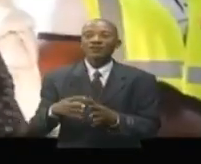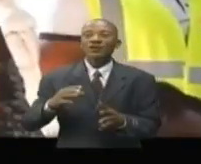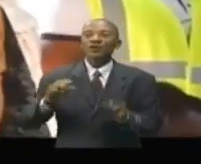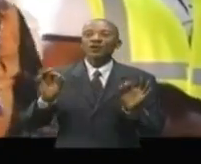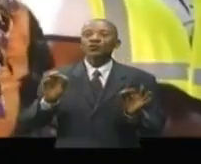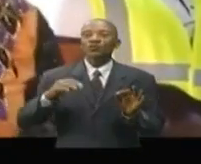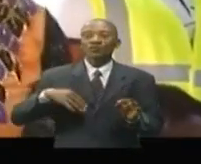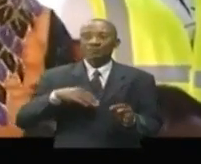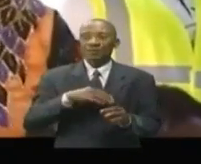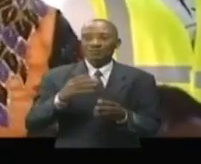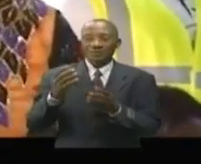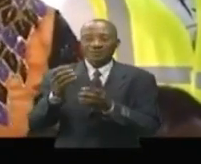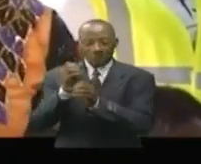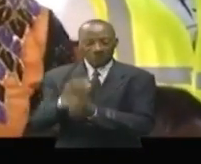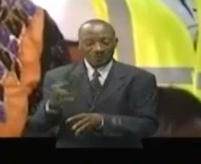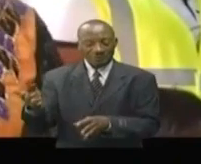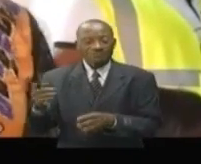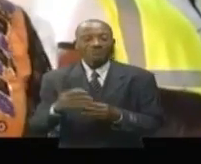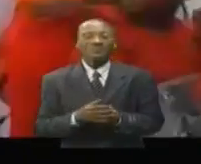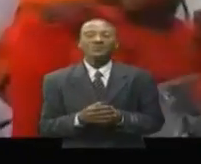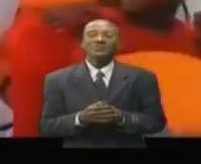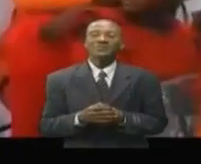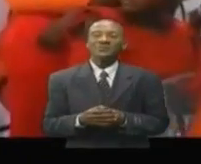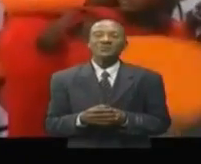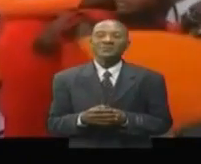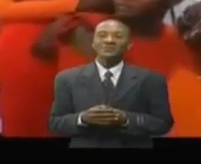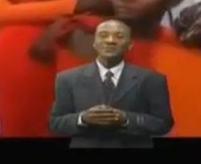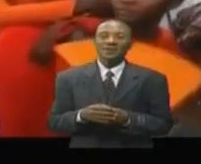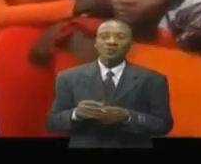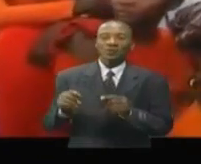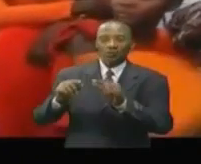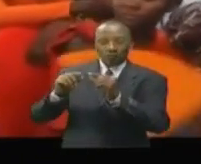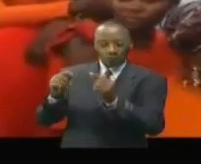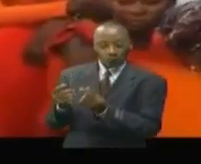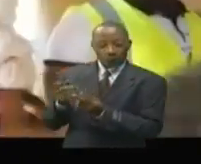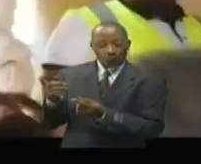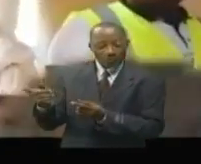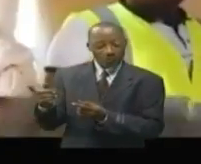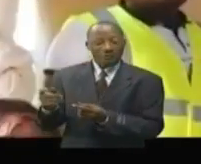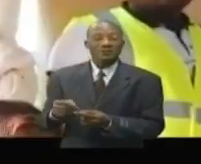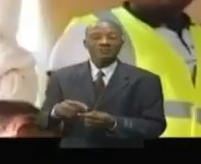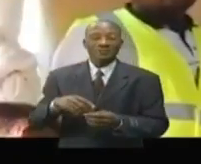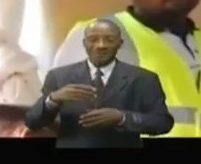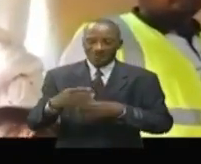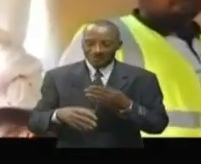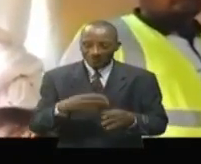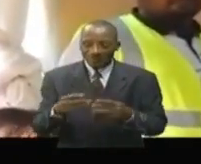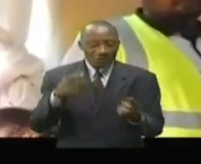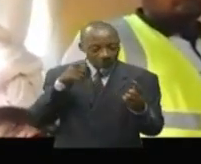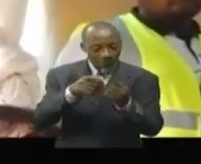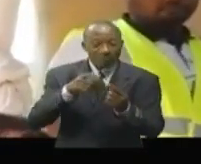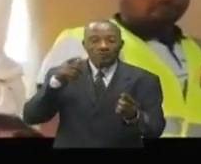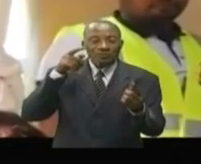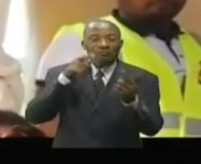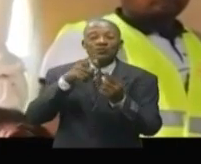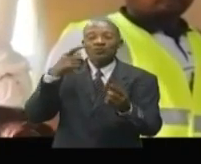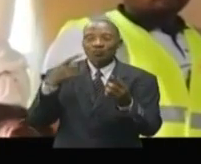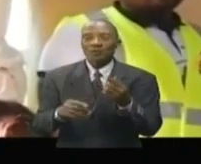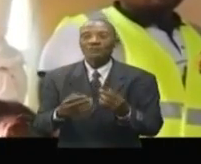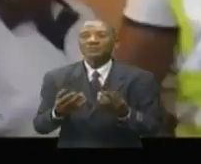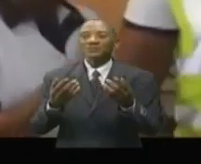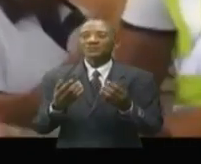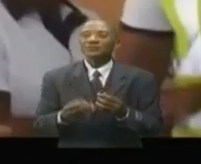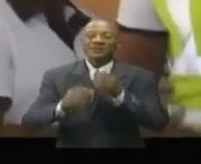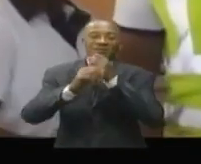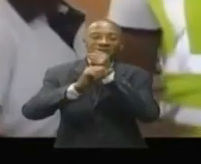expliqué clairement les objectifs poursuivis par cette structure dans la société, Cynthia Ntumba les a aussi sensibilisés